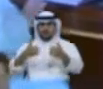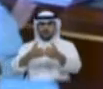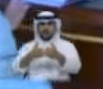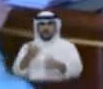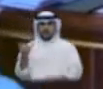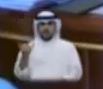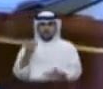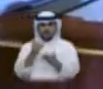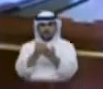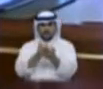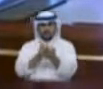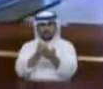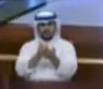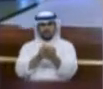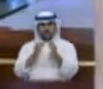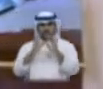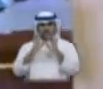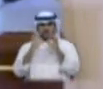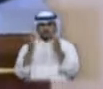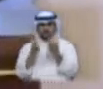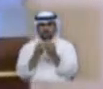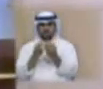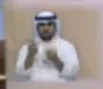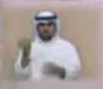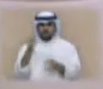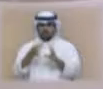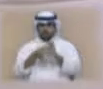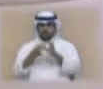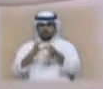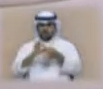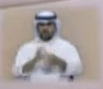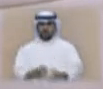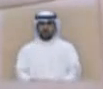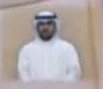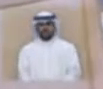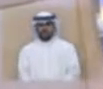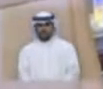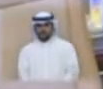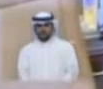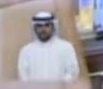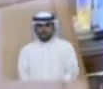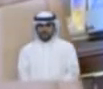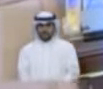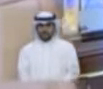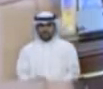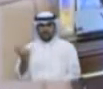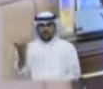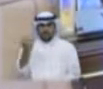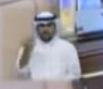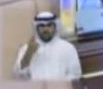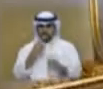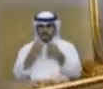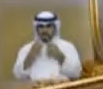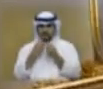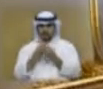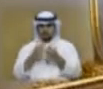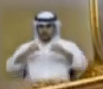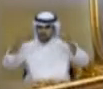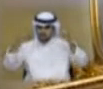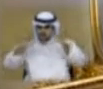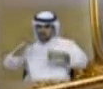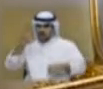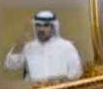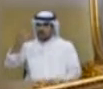والإسهام الاقتصادي والاجتماعي للجمعيات الأهلية. أهمها طبعاً مواضيع الشباب والعنف